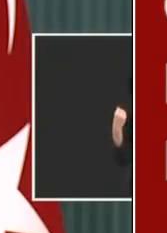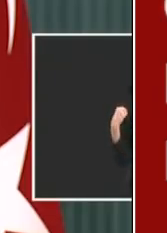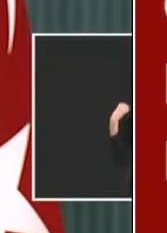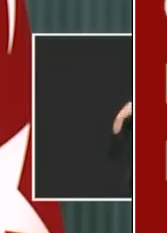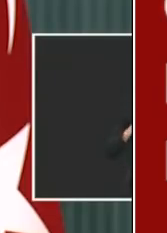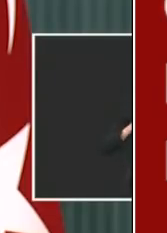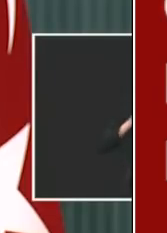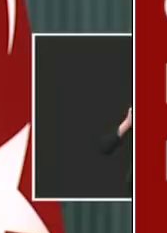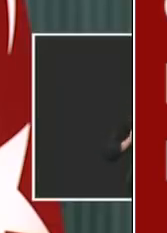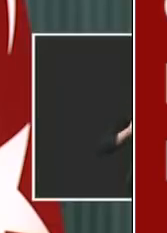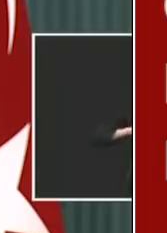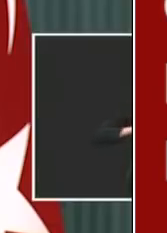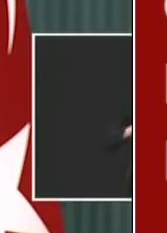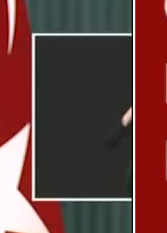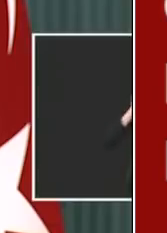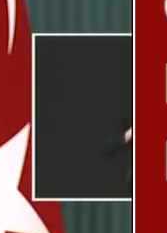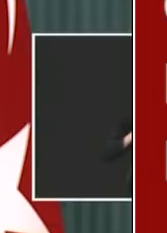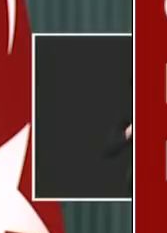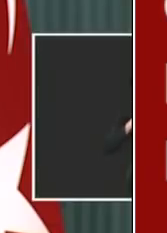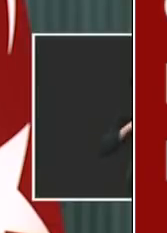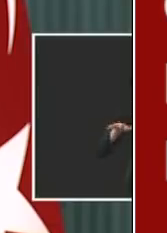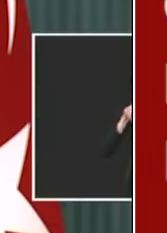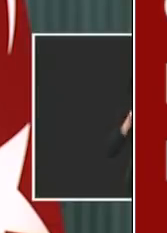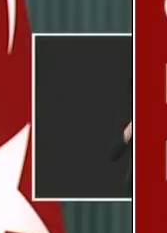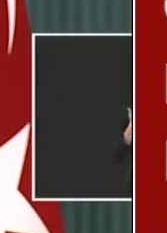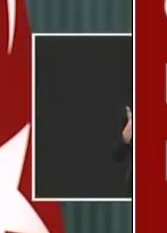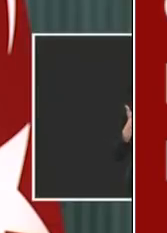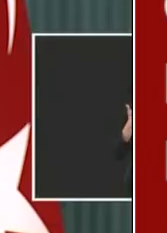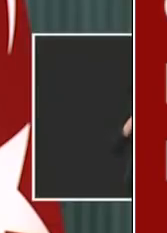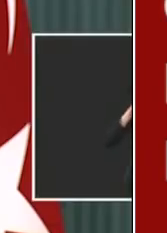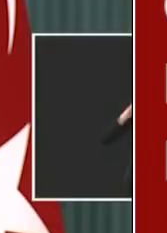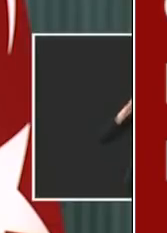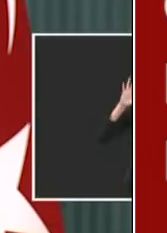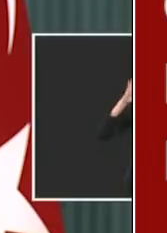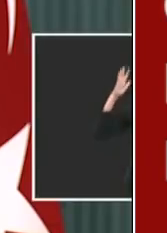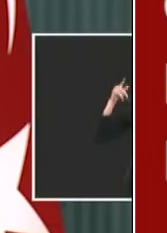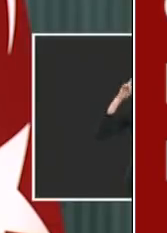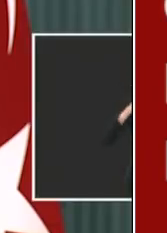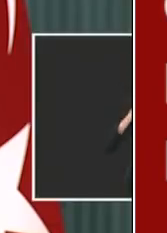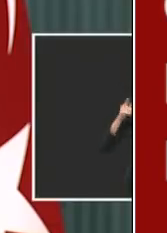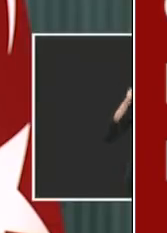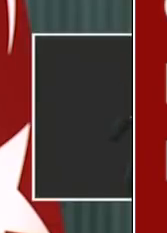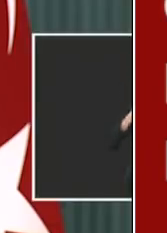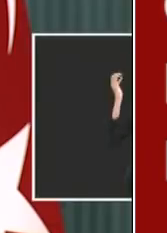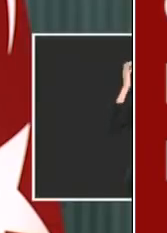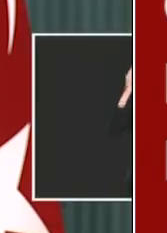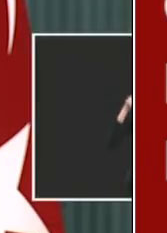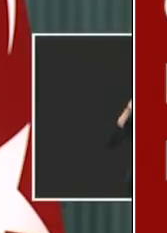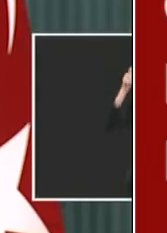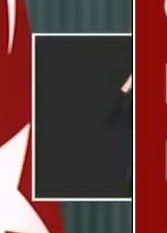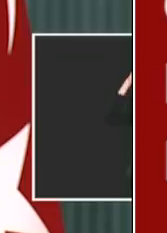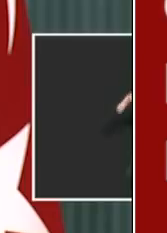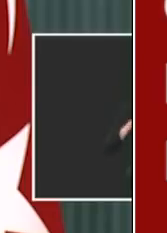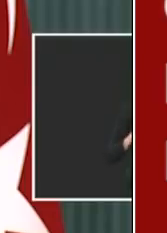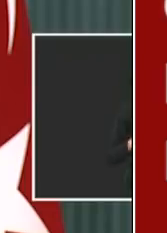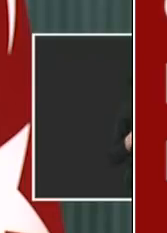yapılanan küresel ekonomik sistemde Yıldızı parlayan ülkelerin en başında Türkiye var